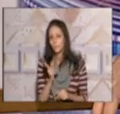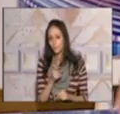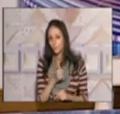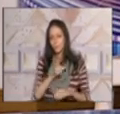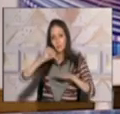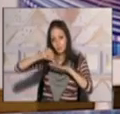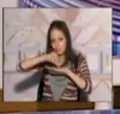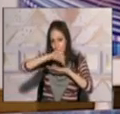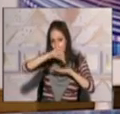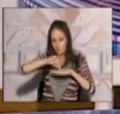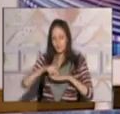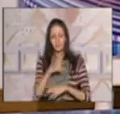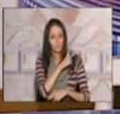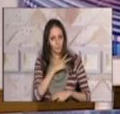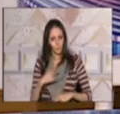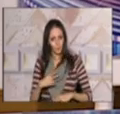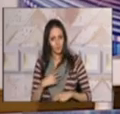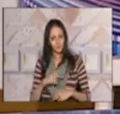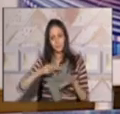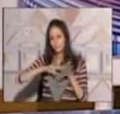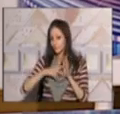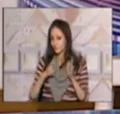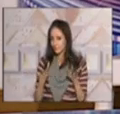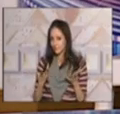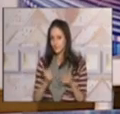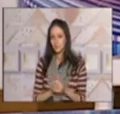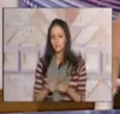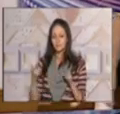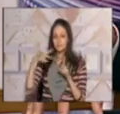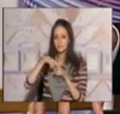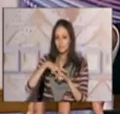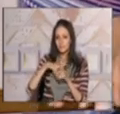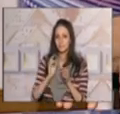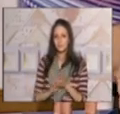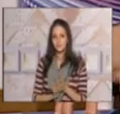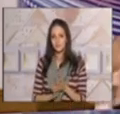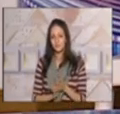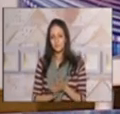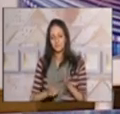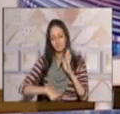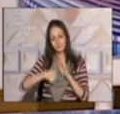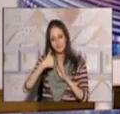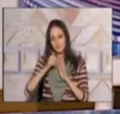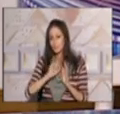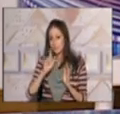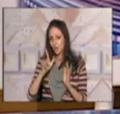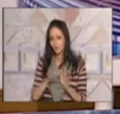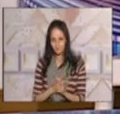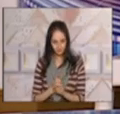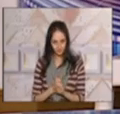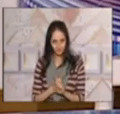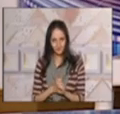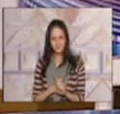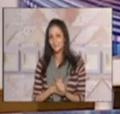الابداع والابتكار، كيفيه توظيف الموارد اللي عندي واستغلالها الى اقصى ما يستطاع. يمكن لو حضرتك